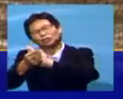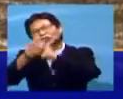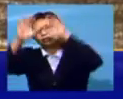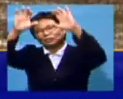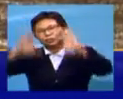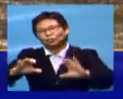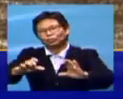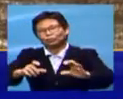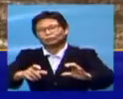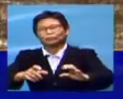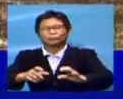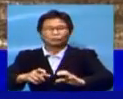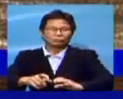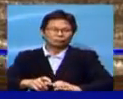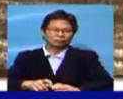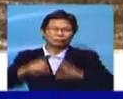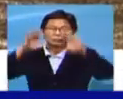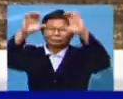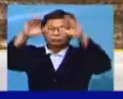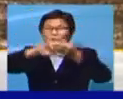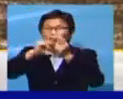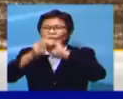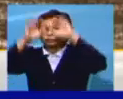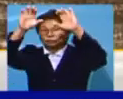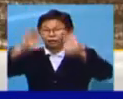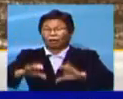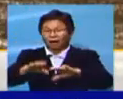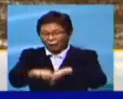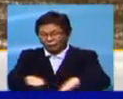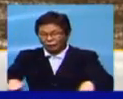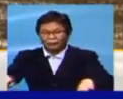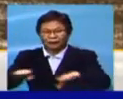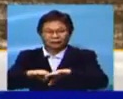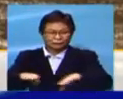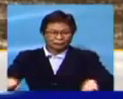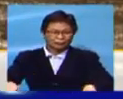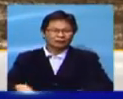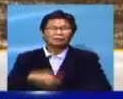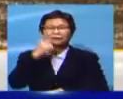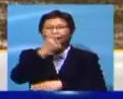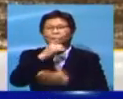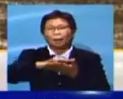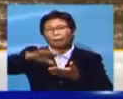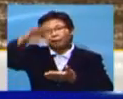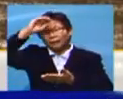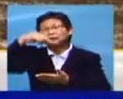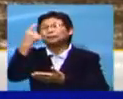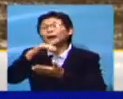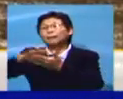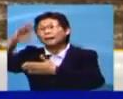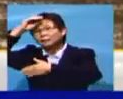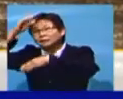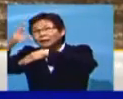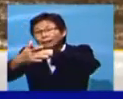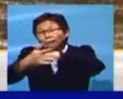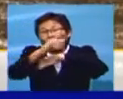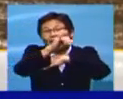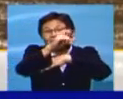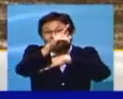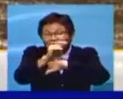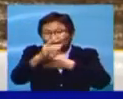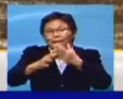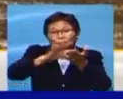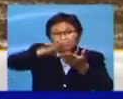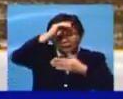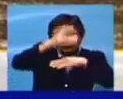pentarbiahan anak-anak dan generasi hari ini pendek Kata siapa yang menguasai teknologi maka dialah